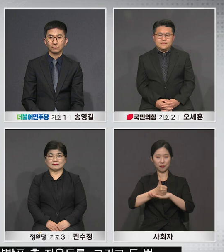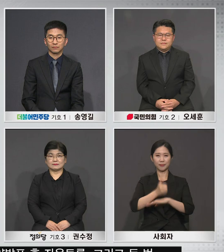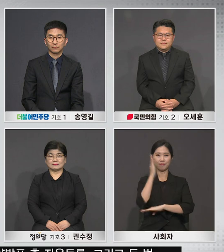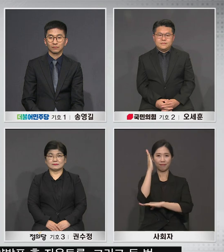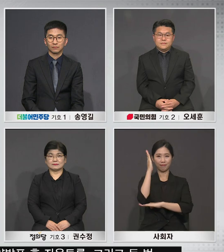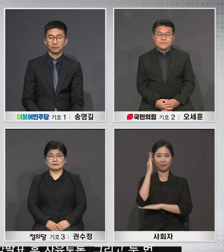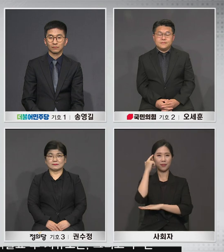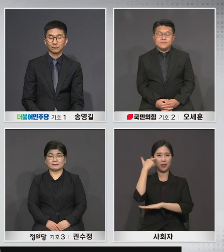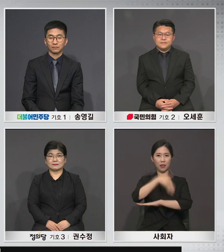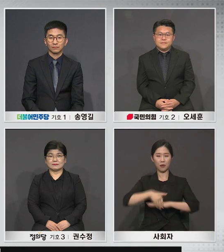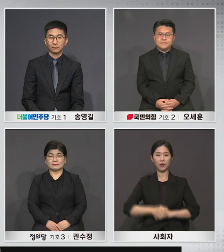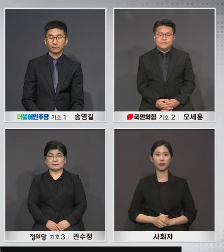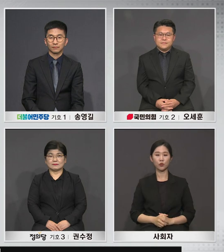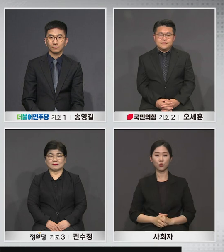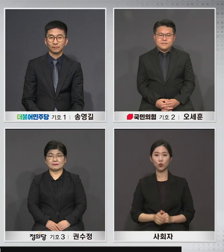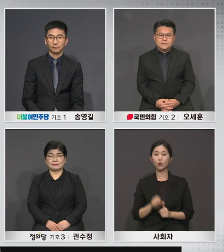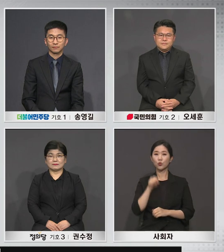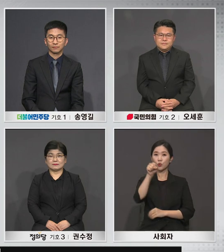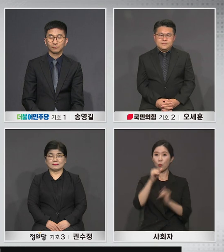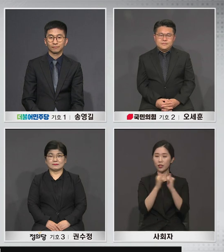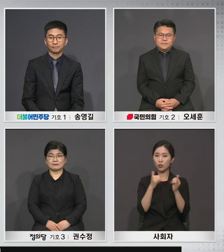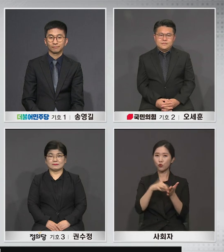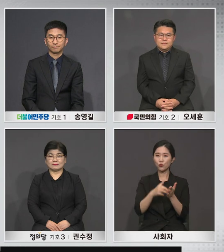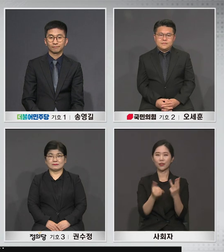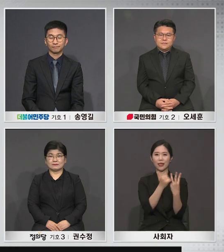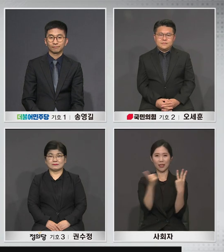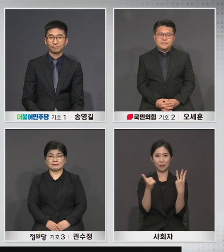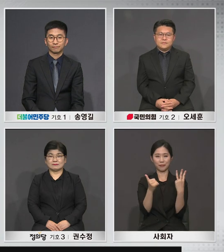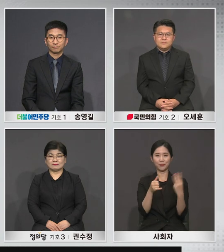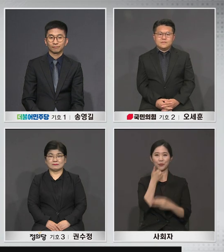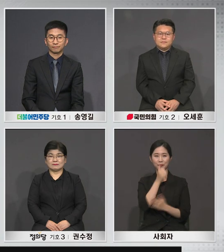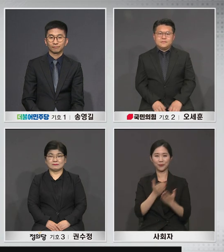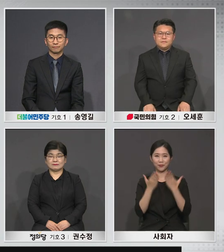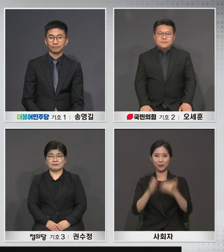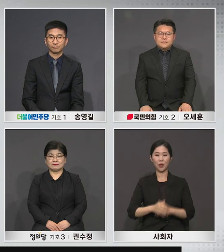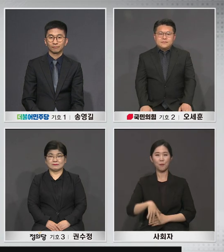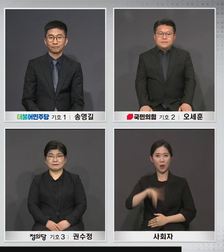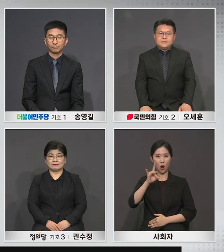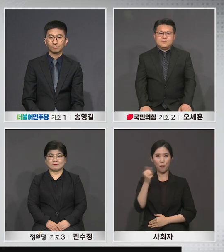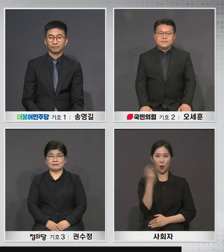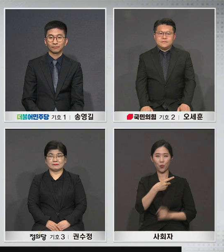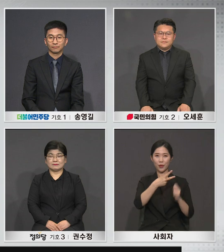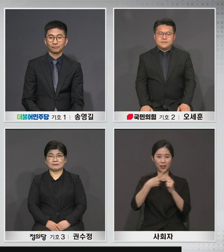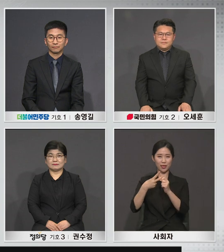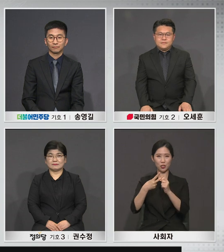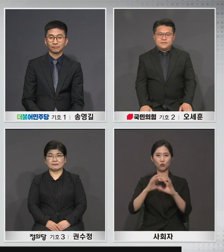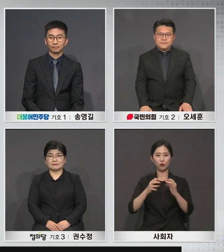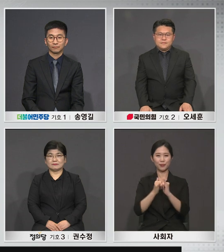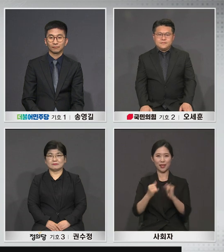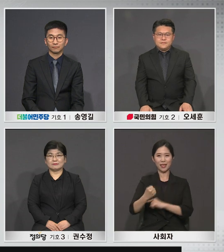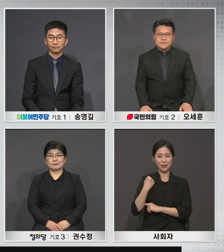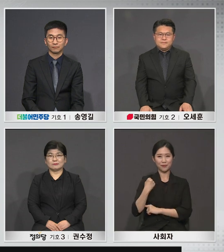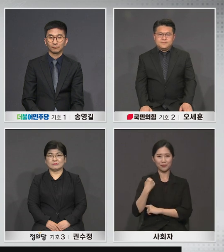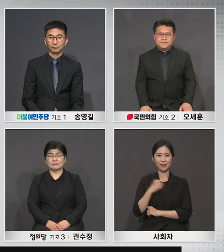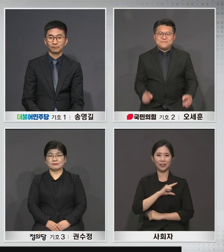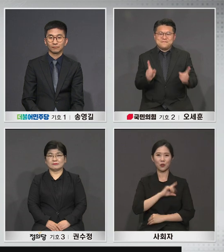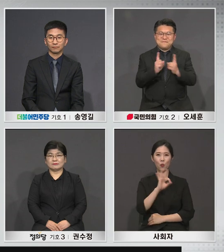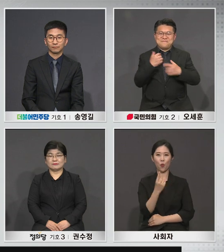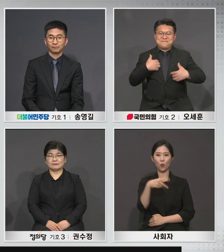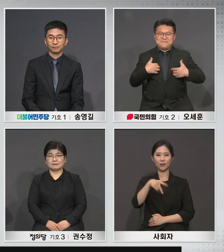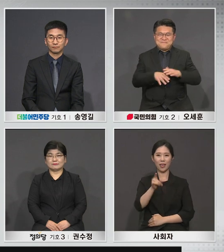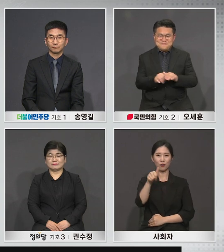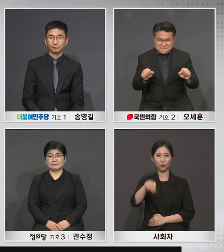모셨는데요. 순서대로 소개해드리겠습니다. 먼저 기호 2번 국민의힘 오세훈 후보입니다. 네, 반갑습니다.